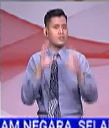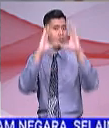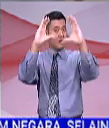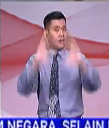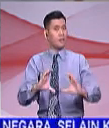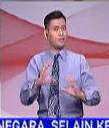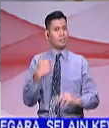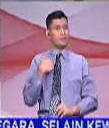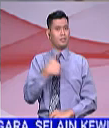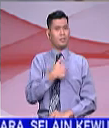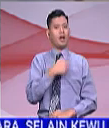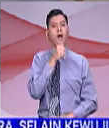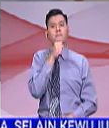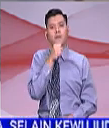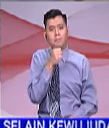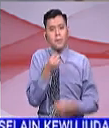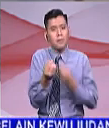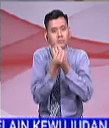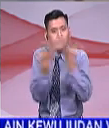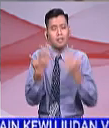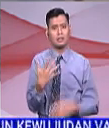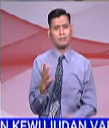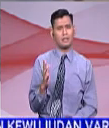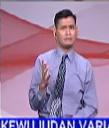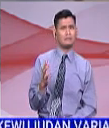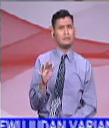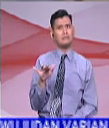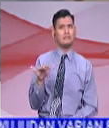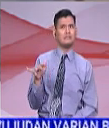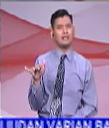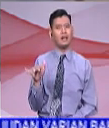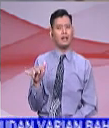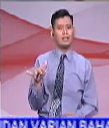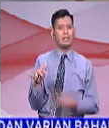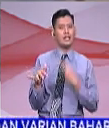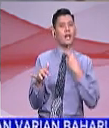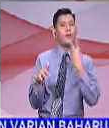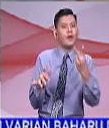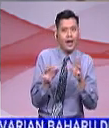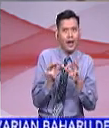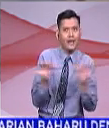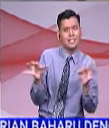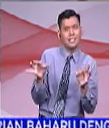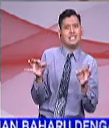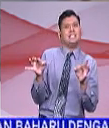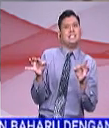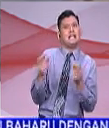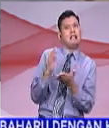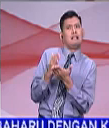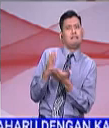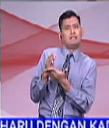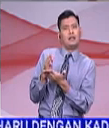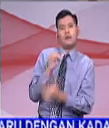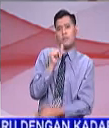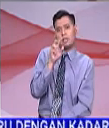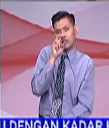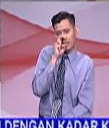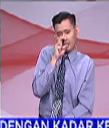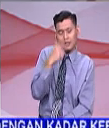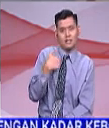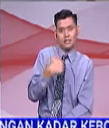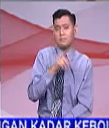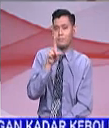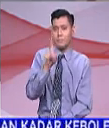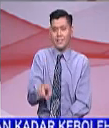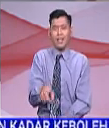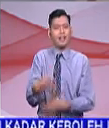tu penting juga. Kita jangan menyampaikan jangan menimbulkan ataupun mengeluarkan ayat-ayat yang sendiri, ayat tu sendiri tidak tegas dan tidak pasti. Jadi